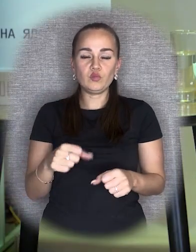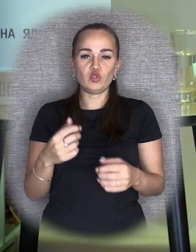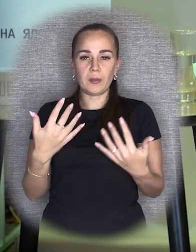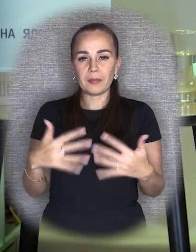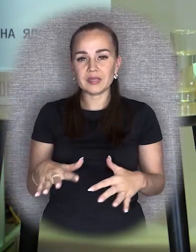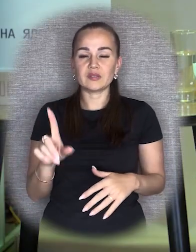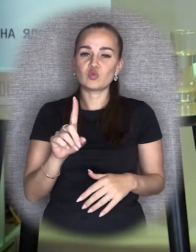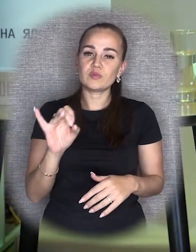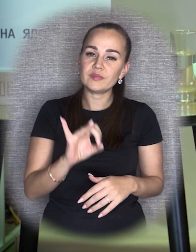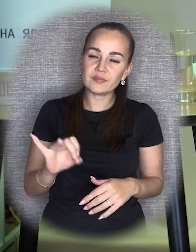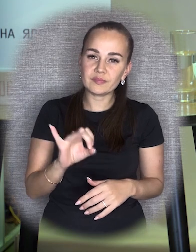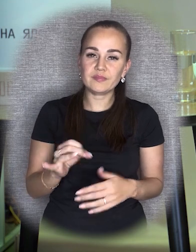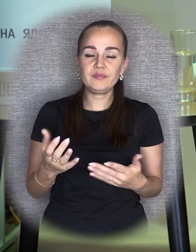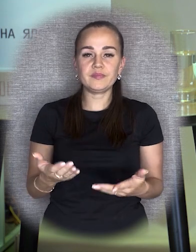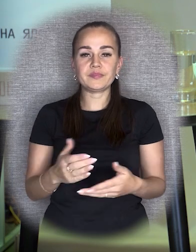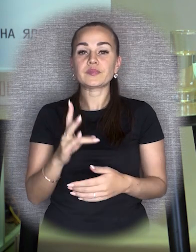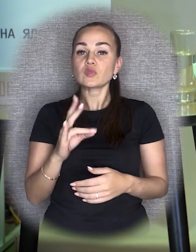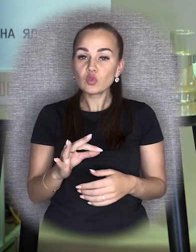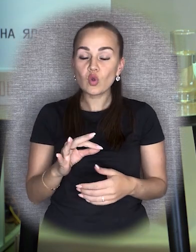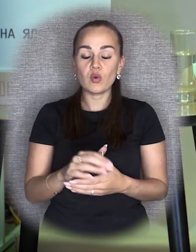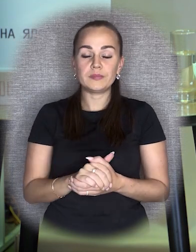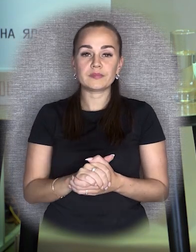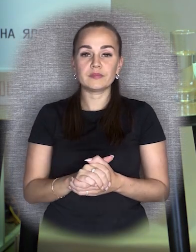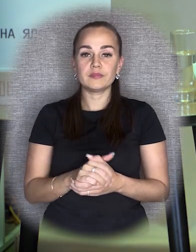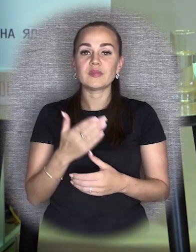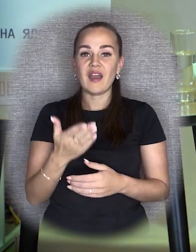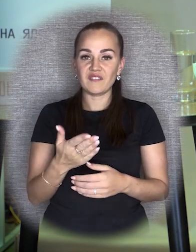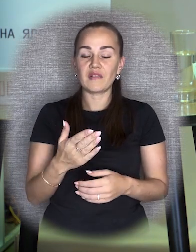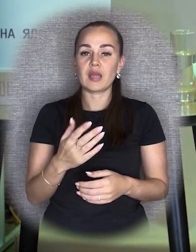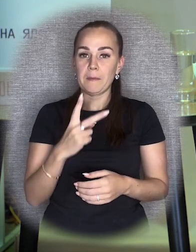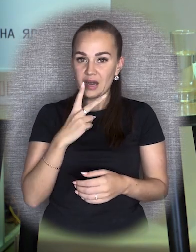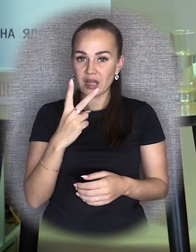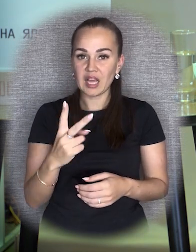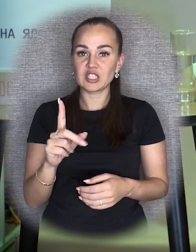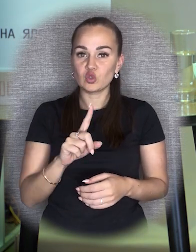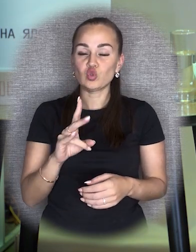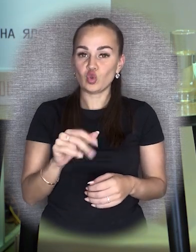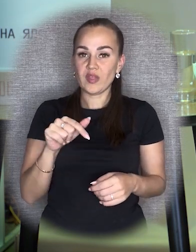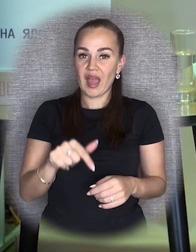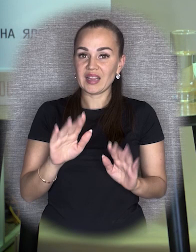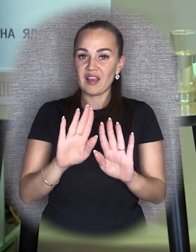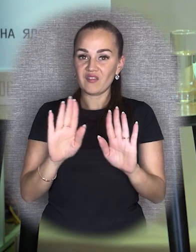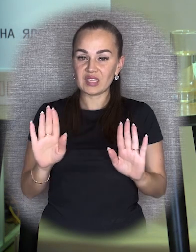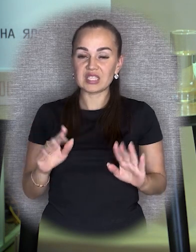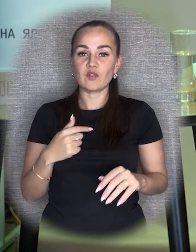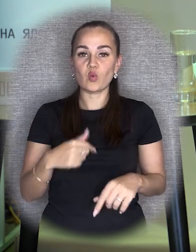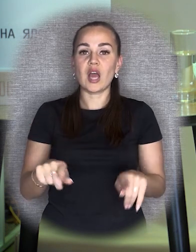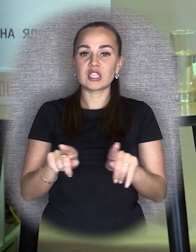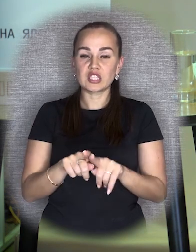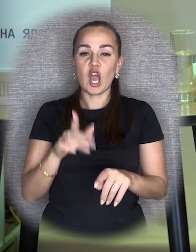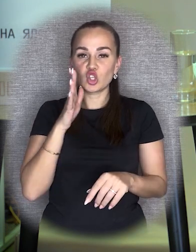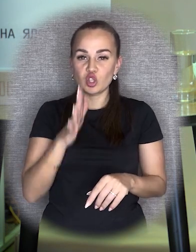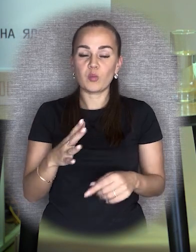имена, лица и так далее. Тем не менее, вы прогнозируете, что на этой выставке у нас также будут